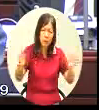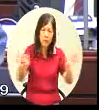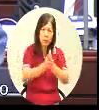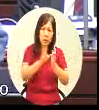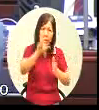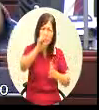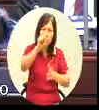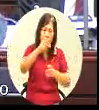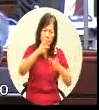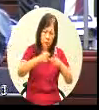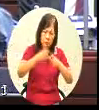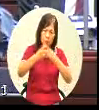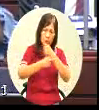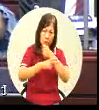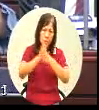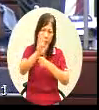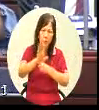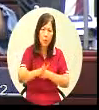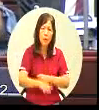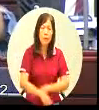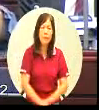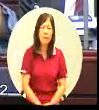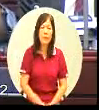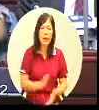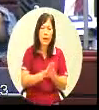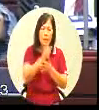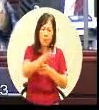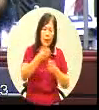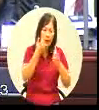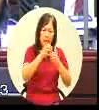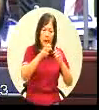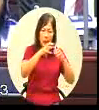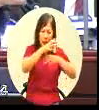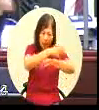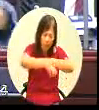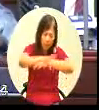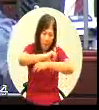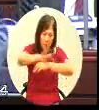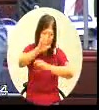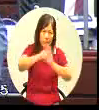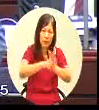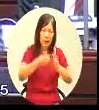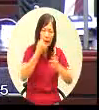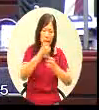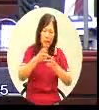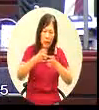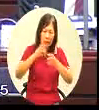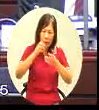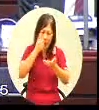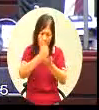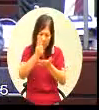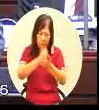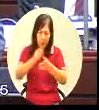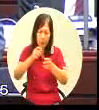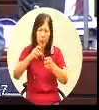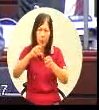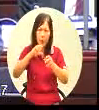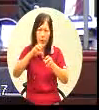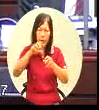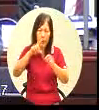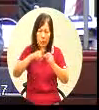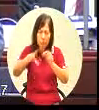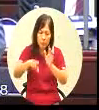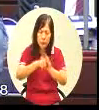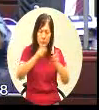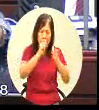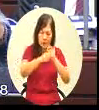里啊，这个海岸线过去都被海岸侵蚀，包括洲际货柜中心影响到，不是插